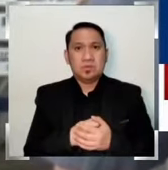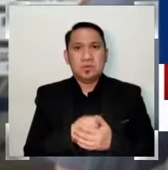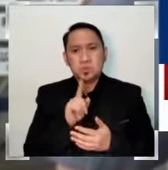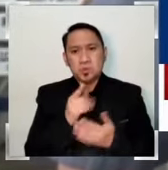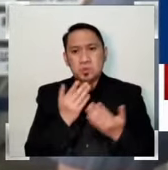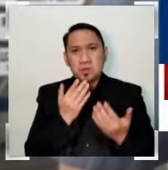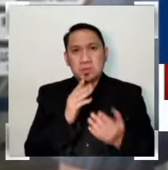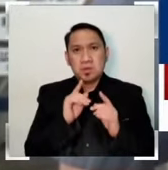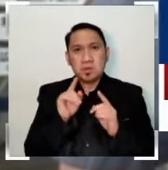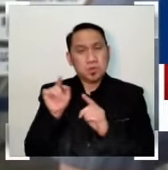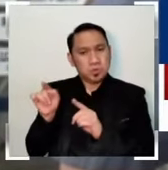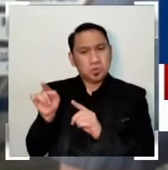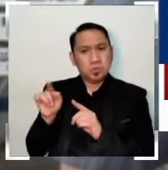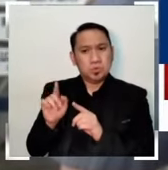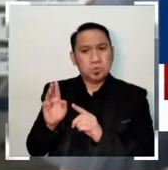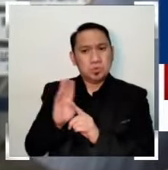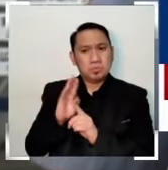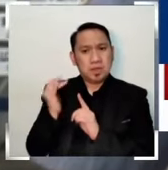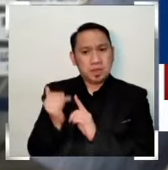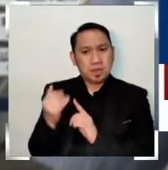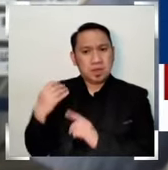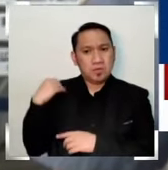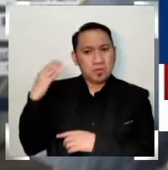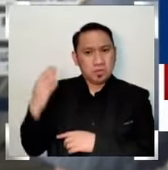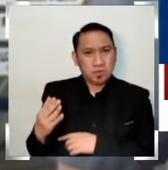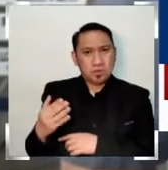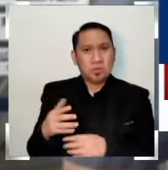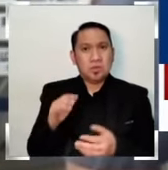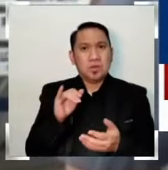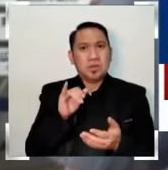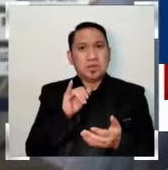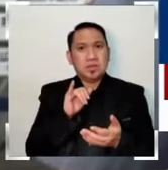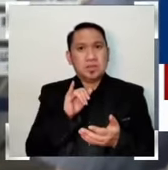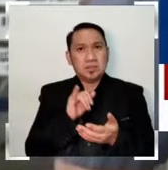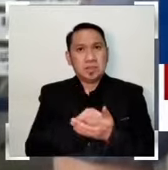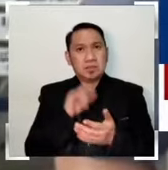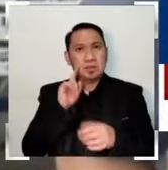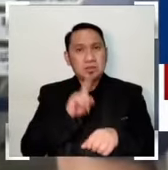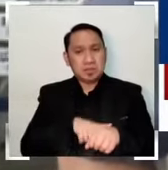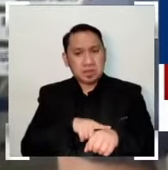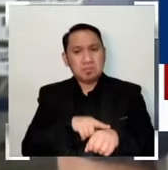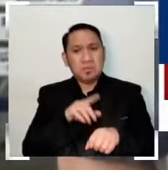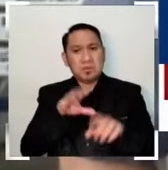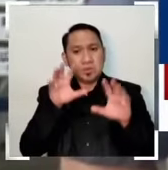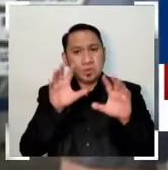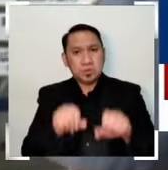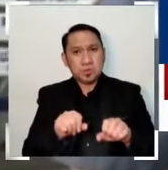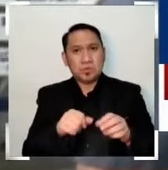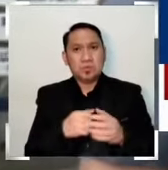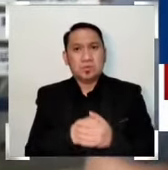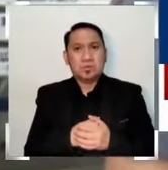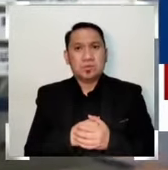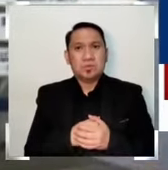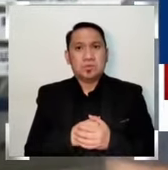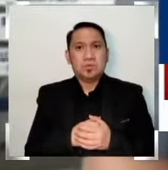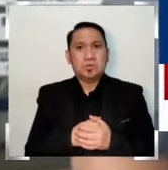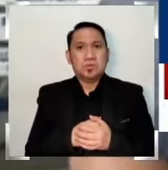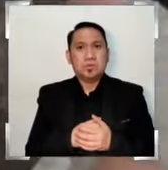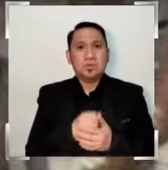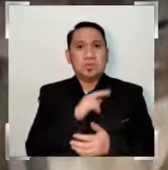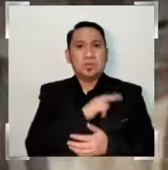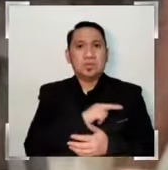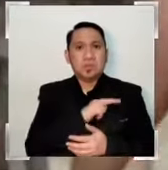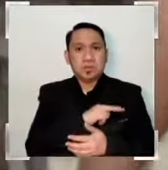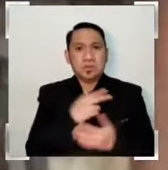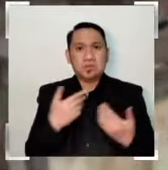barangay official is during the time of pag-arrest ko nila, may grappling ko ng tabo, tinatural ko no, may